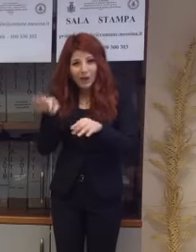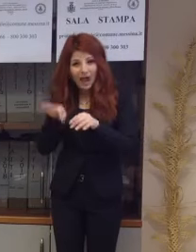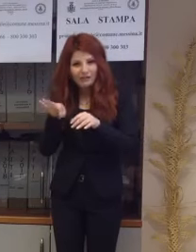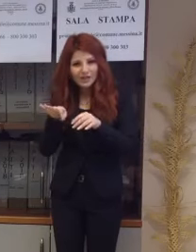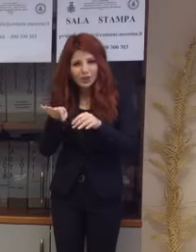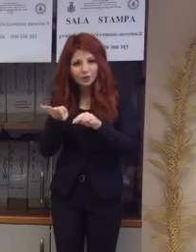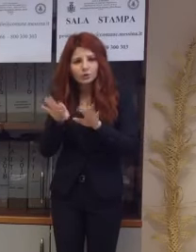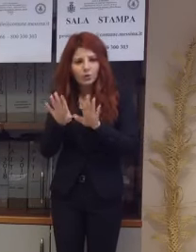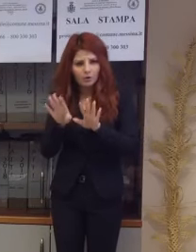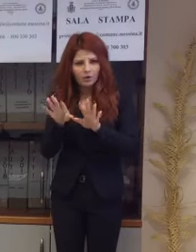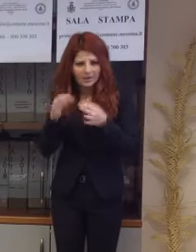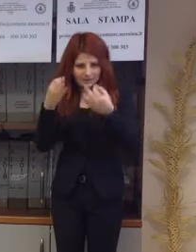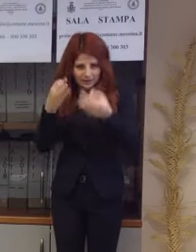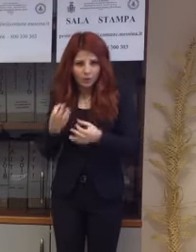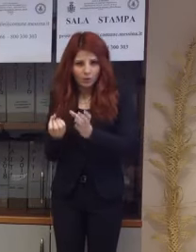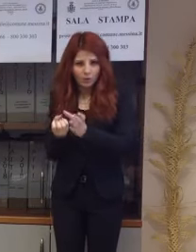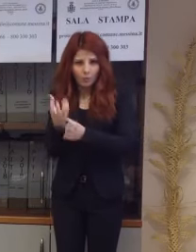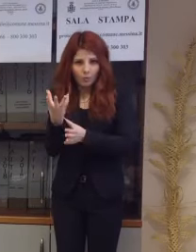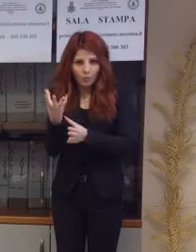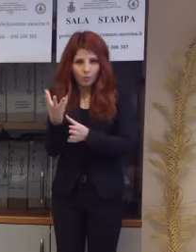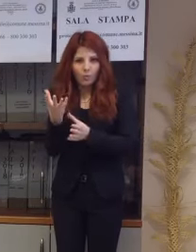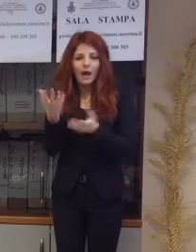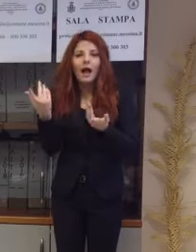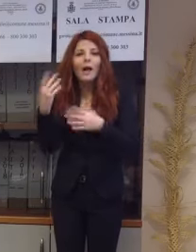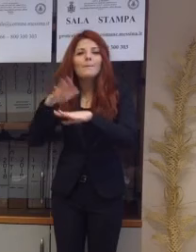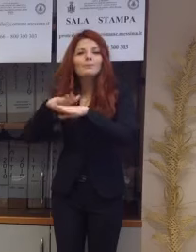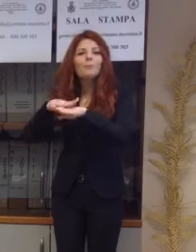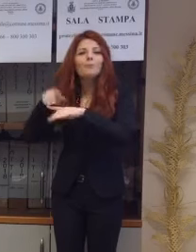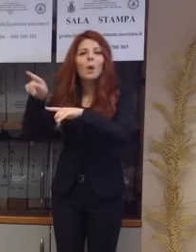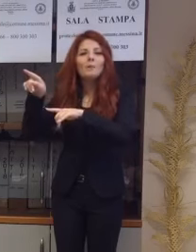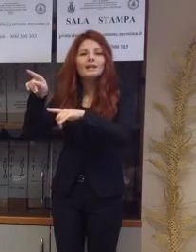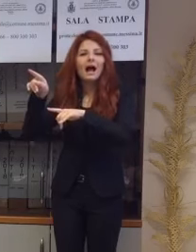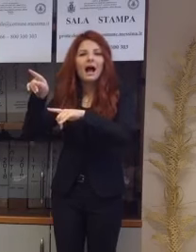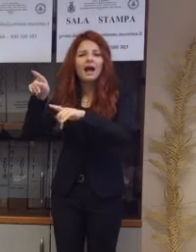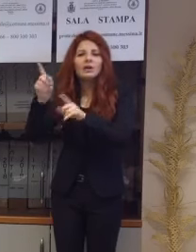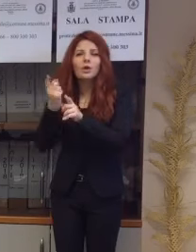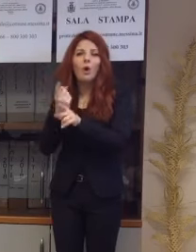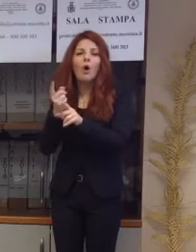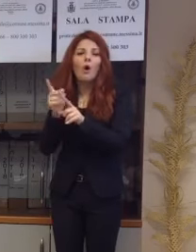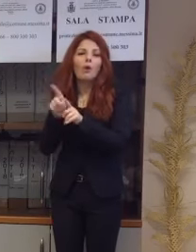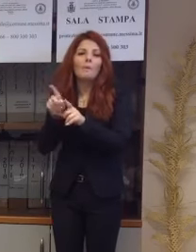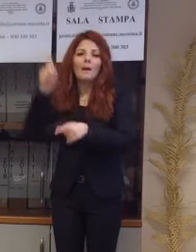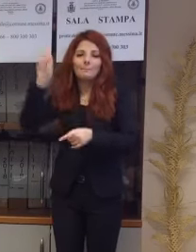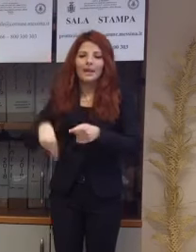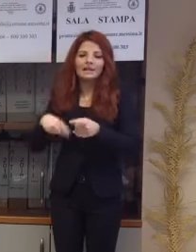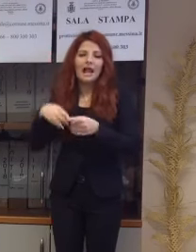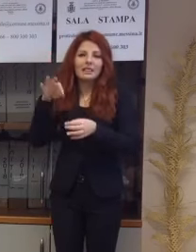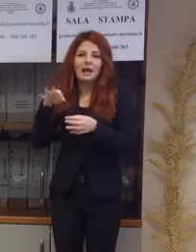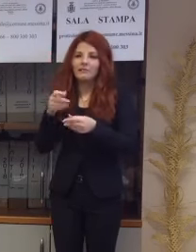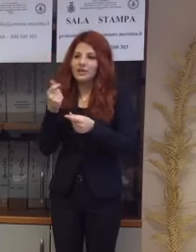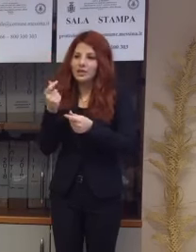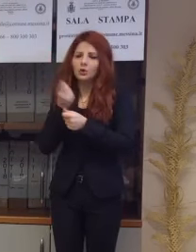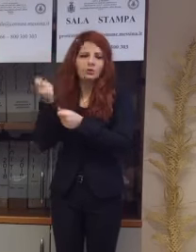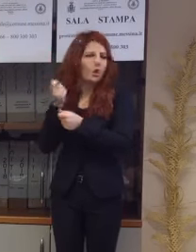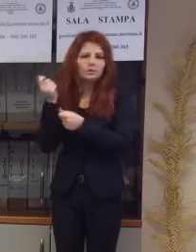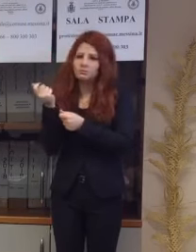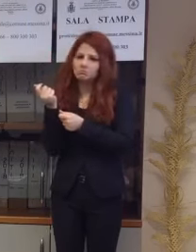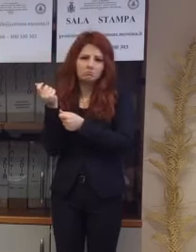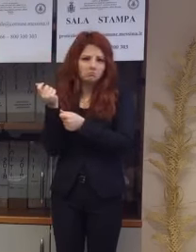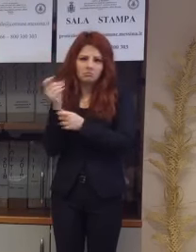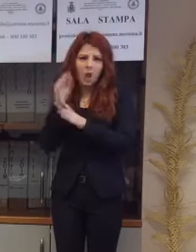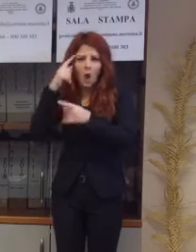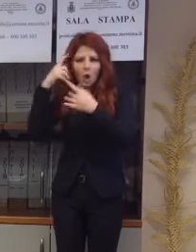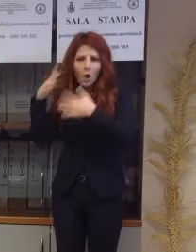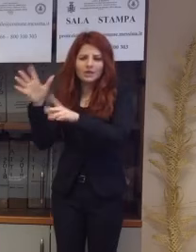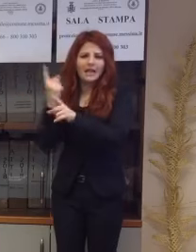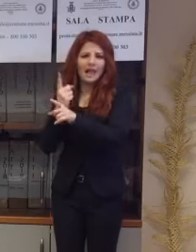misura in corso, per cui da questo punto di vista non c'è nessun problema. Usciremo anche con quest'altri due avvisi e